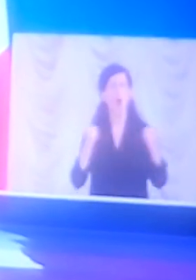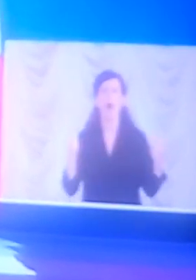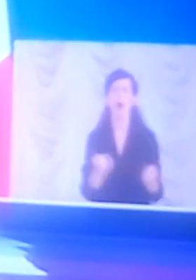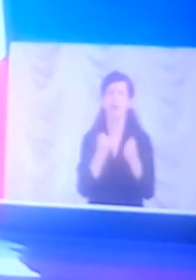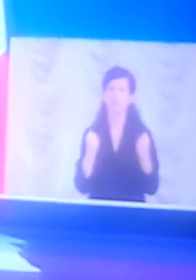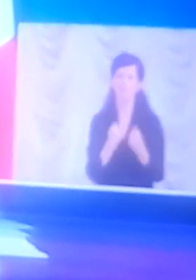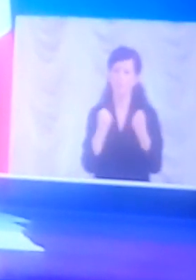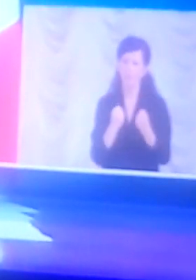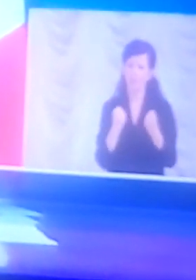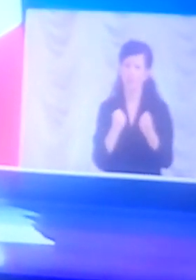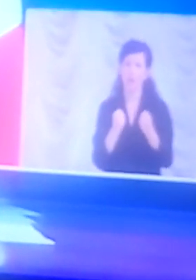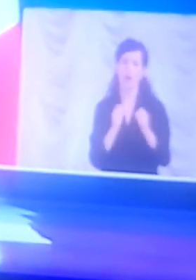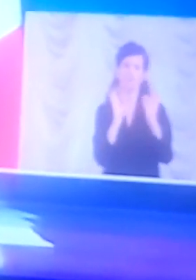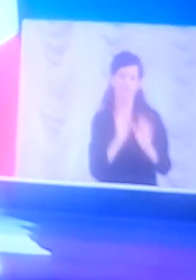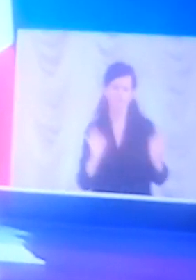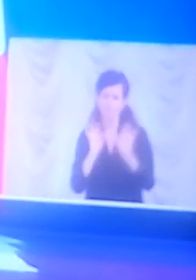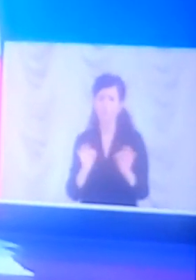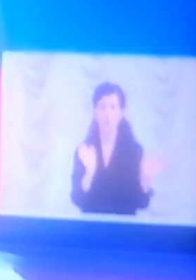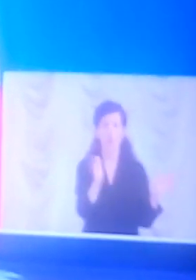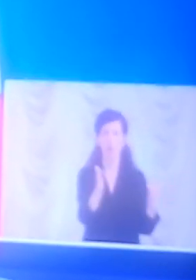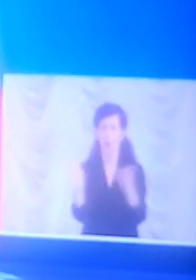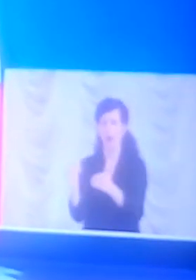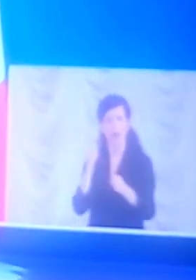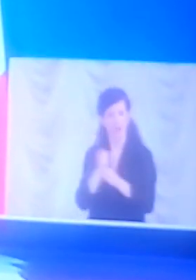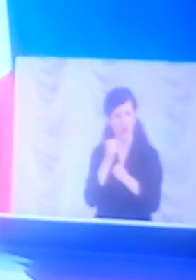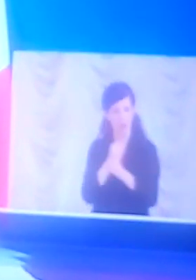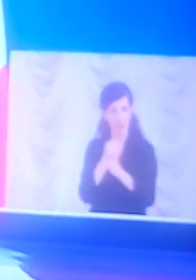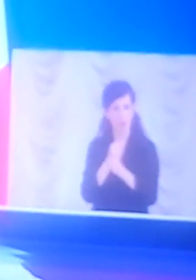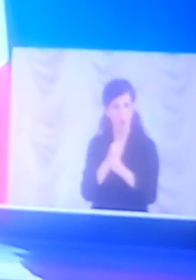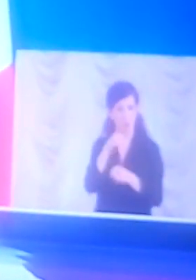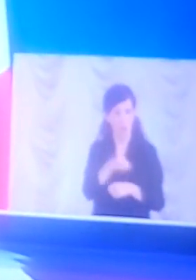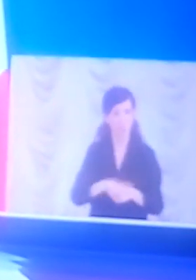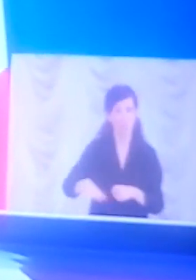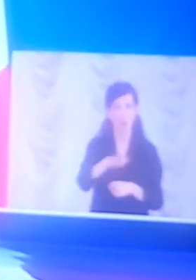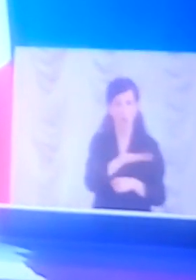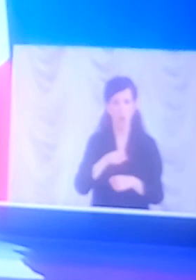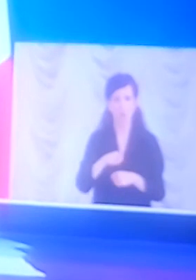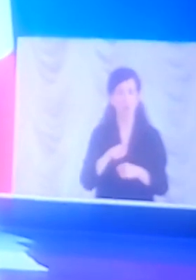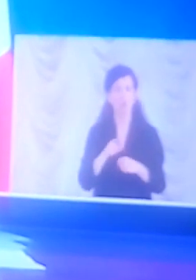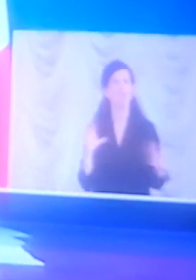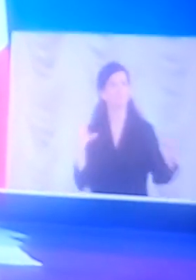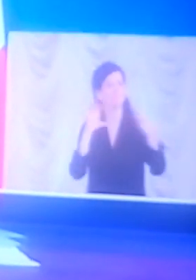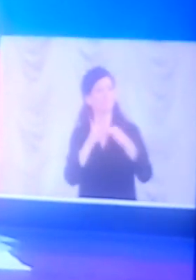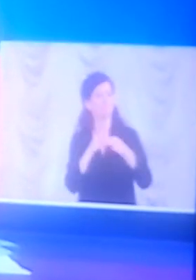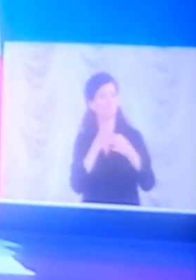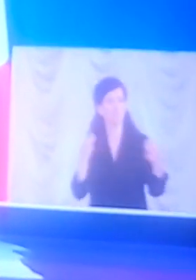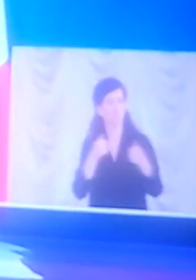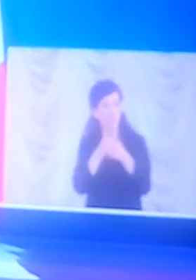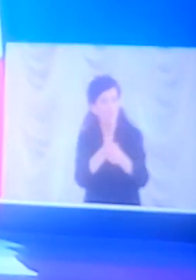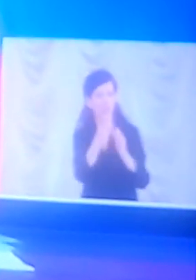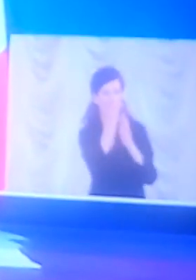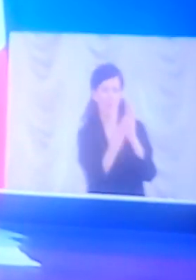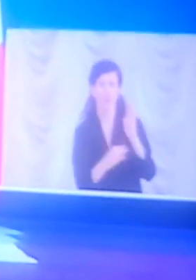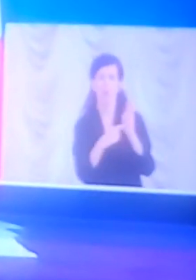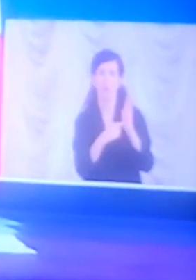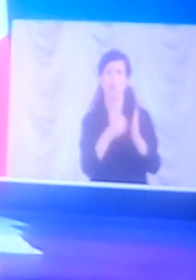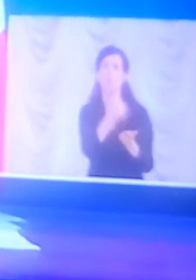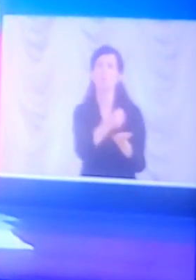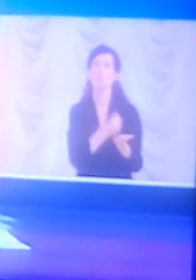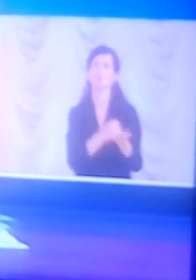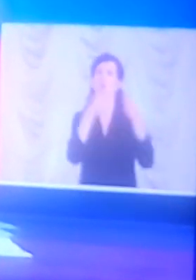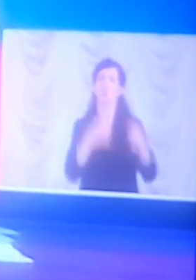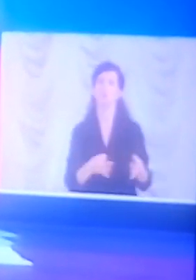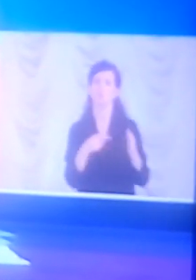per mettere, per predisporre tutti i locali di lavoro, i luoghi di lavoro, in conformità con le prescrizioni di questo protocollo di